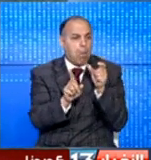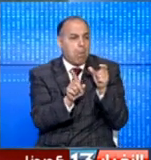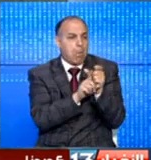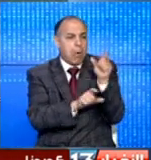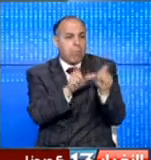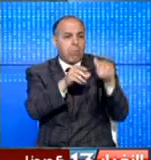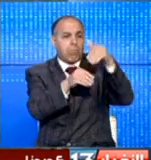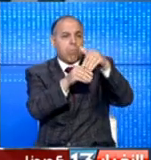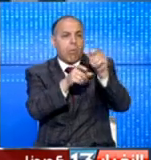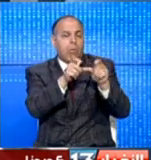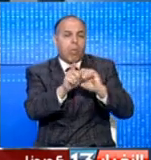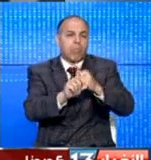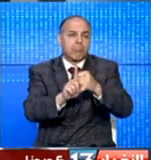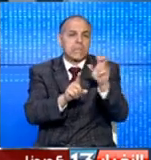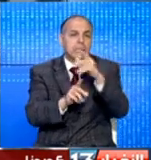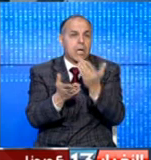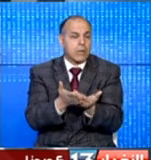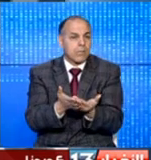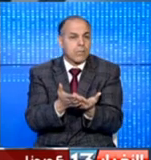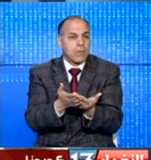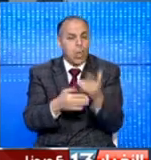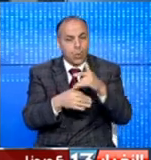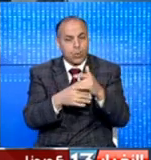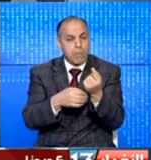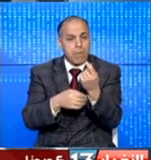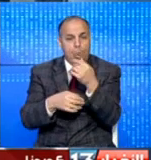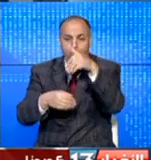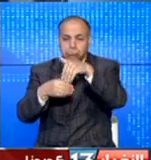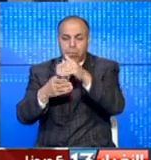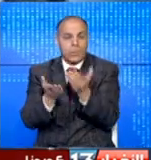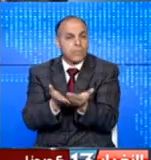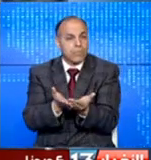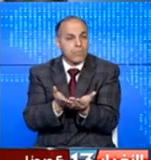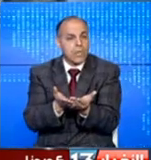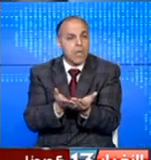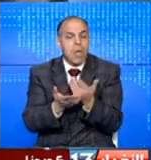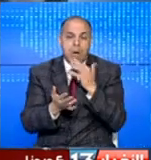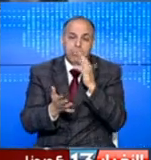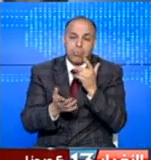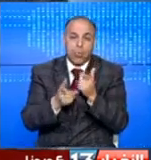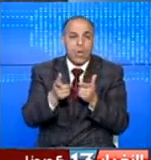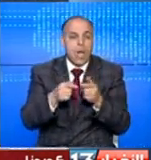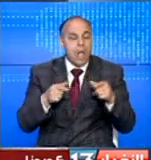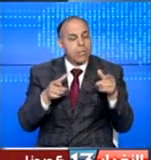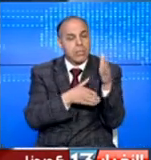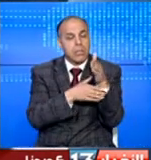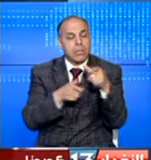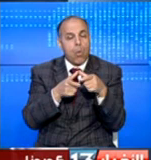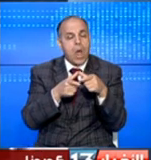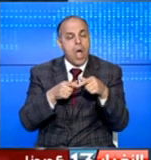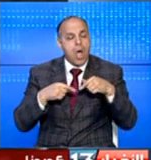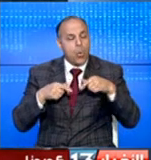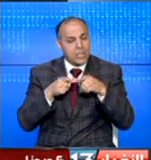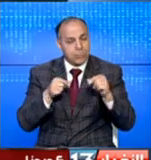تعاملها مع الوضع على السفينة السياحية التي أصيب مئات على متنها. ومن المقرر أن تعلن الحكومة اليابانية